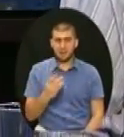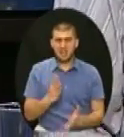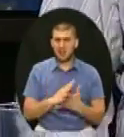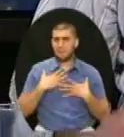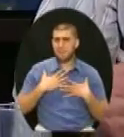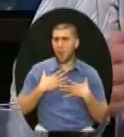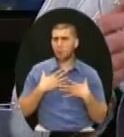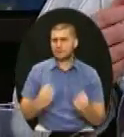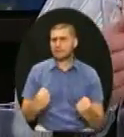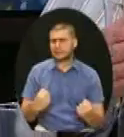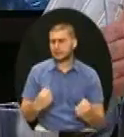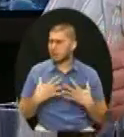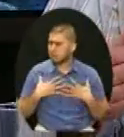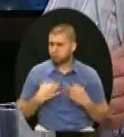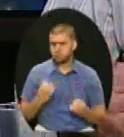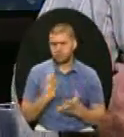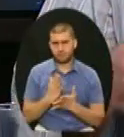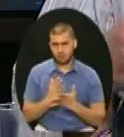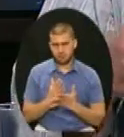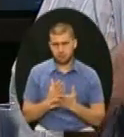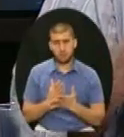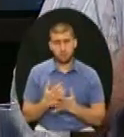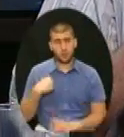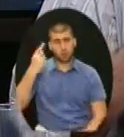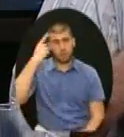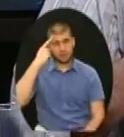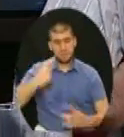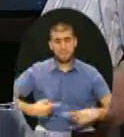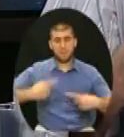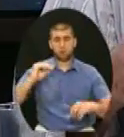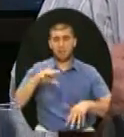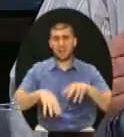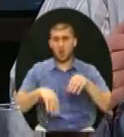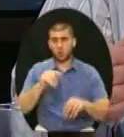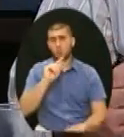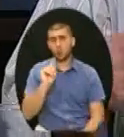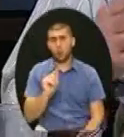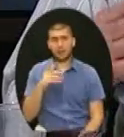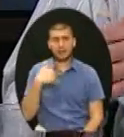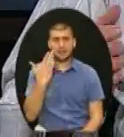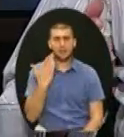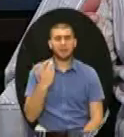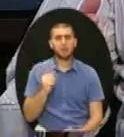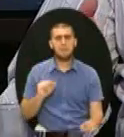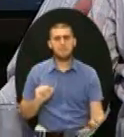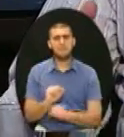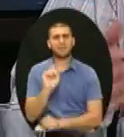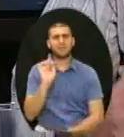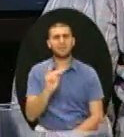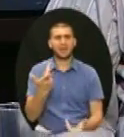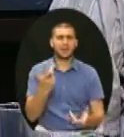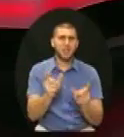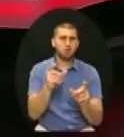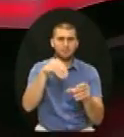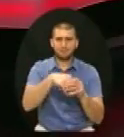הזה, מאוס במרכאות, זאת אומרת, אני חושב שביום הבוחר, יכול להיות שיהיה איזשהו מרד נגד הסוהרים, מה